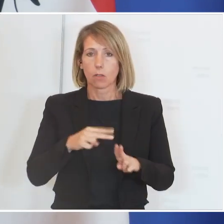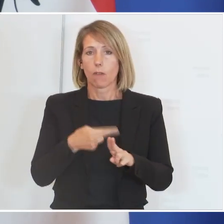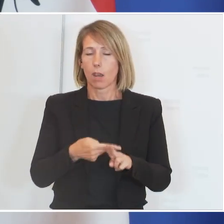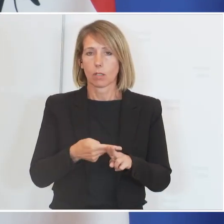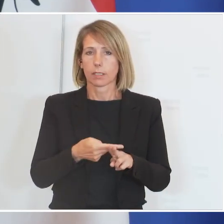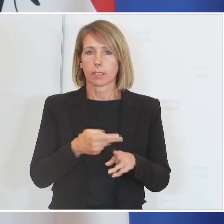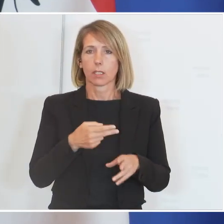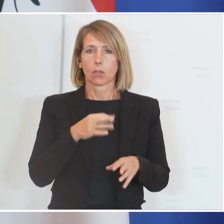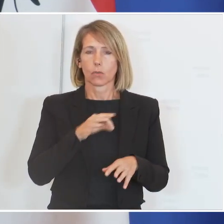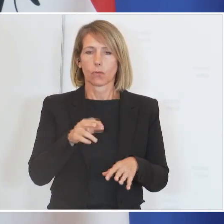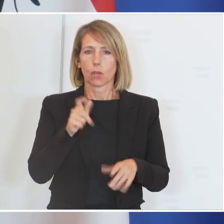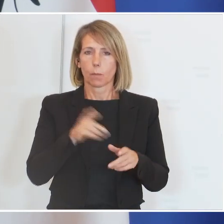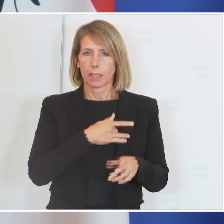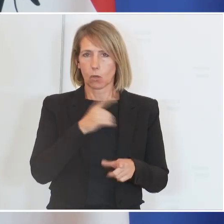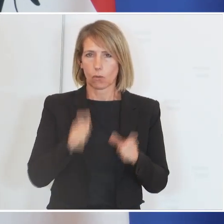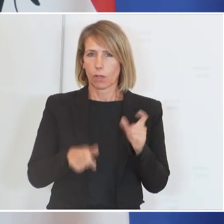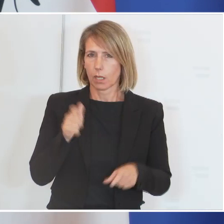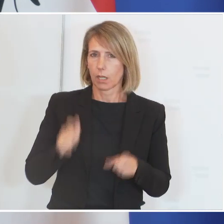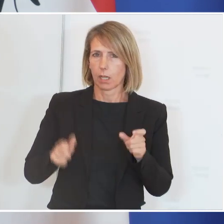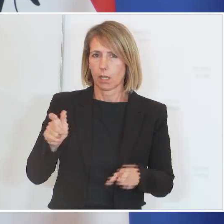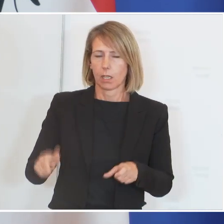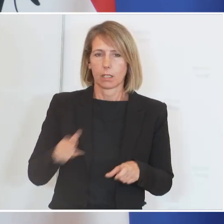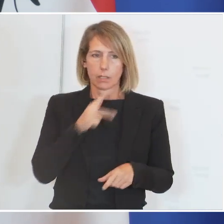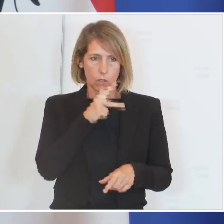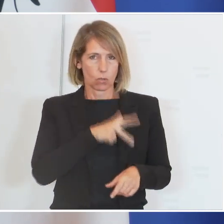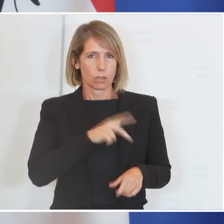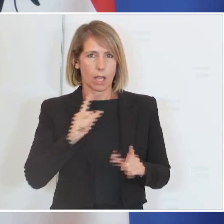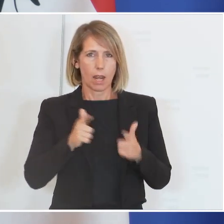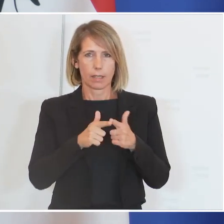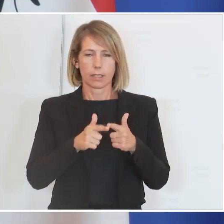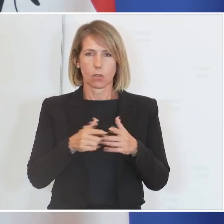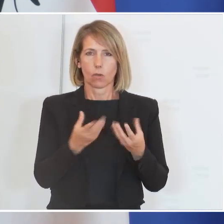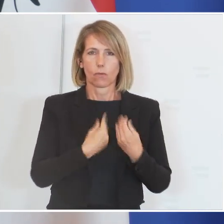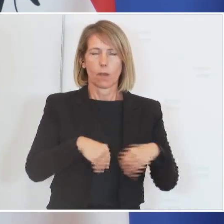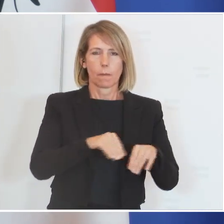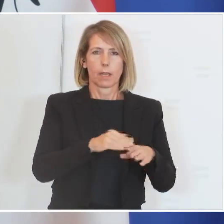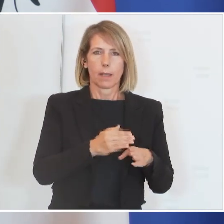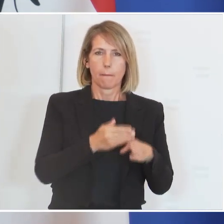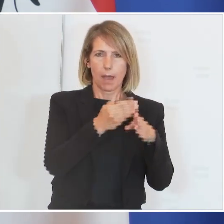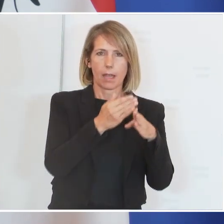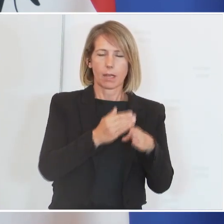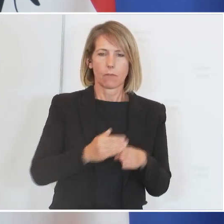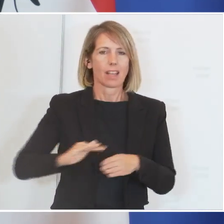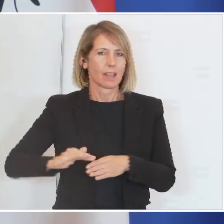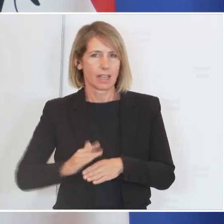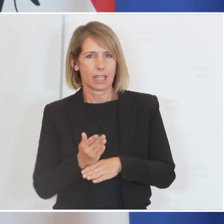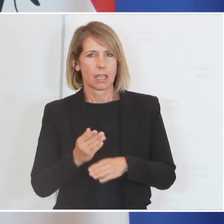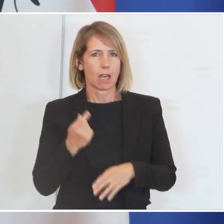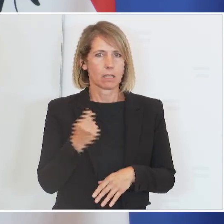für die Betroffenen? Es bedeutet, dass diese Sozialleistungen von der Familienbeihilfe bis zum Reha-Geld